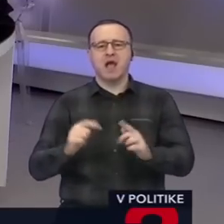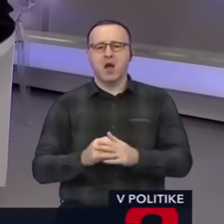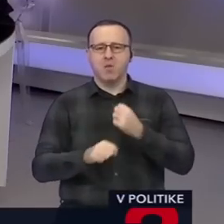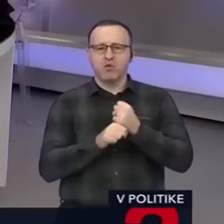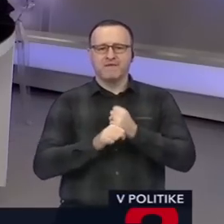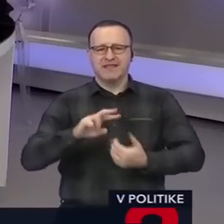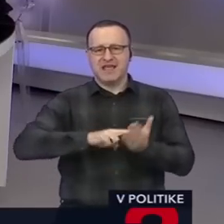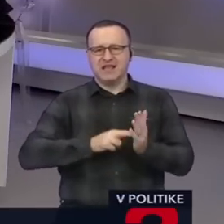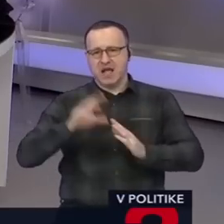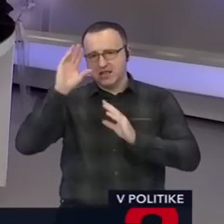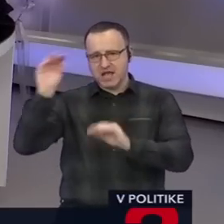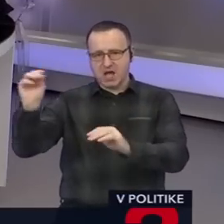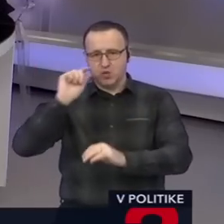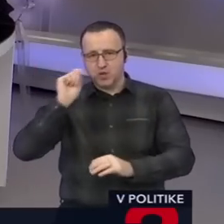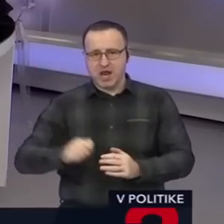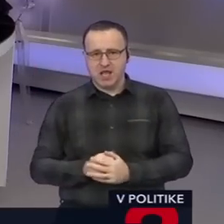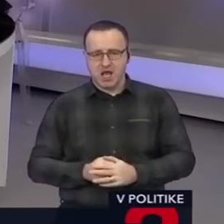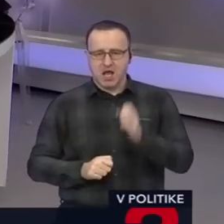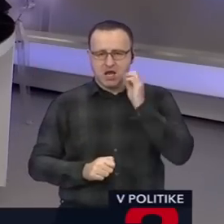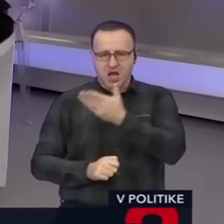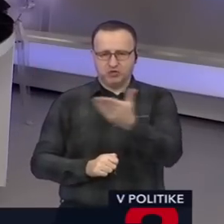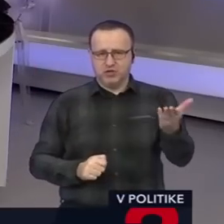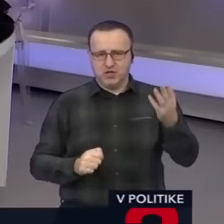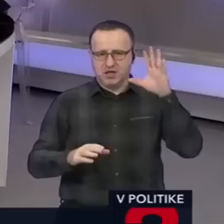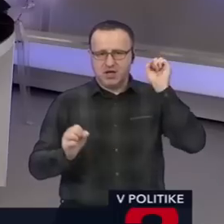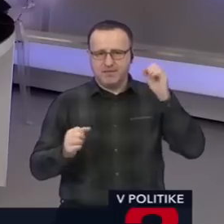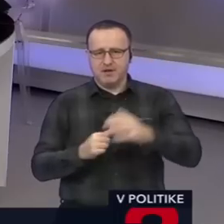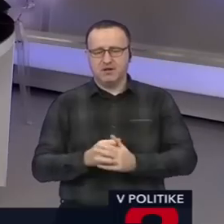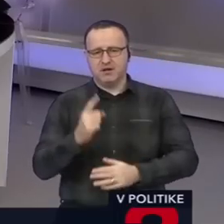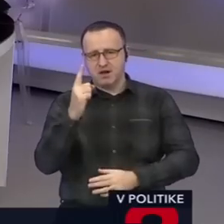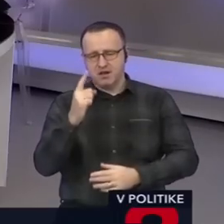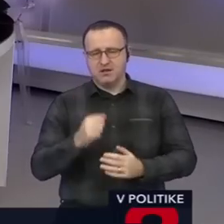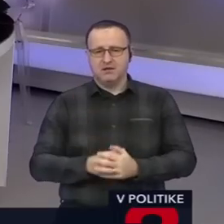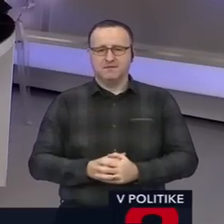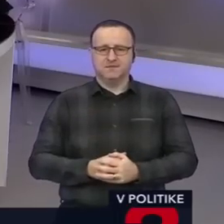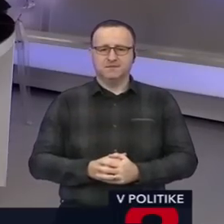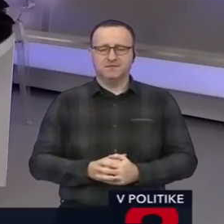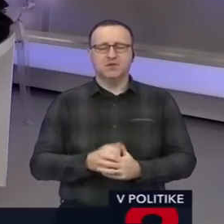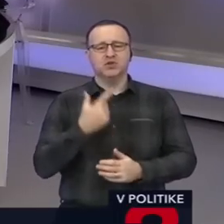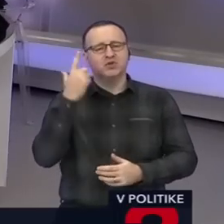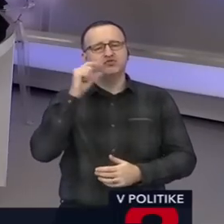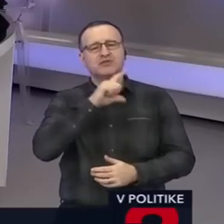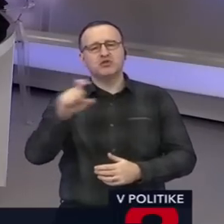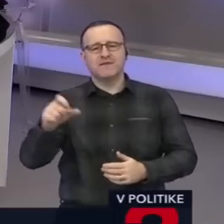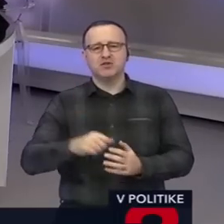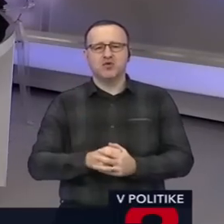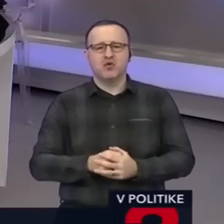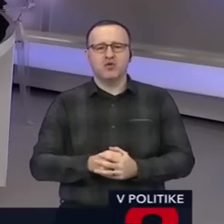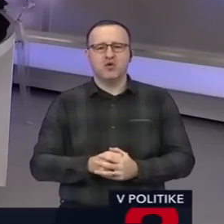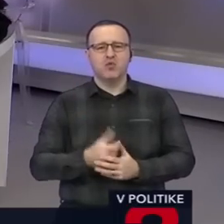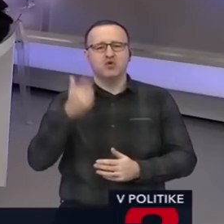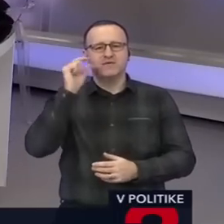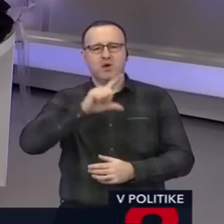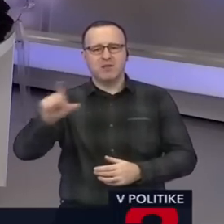Ukrajine, čo každý v tomto konflikte chápe. Na druhej strane, že predsa len Československo alebo teda